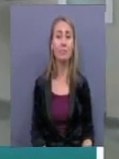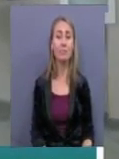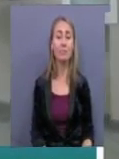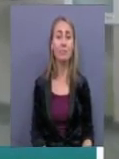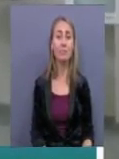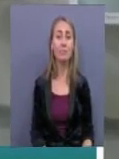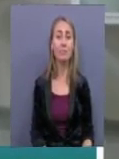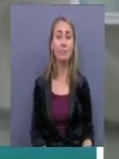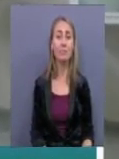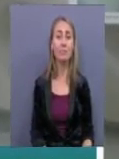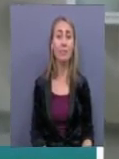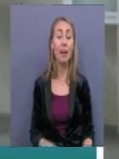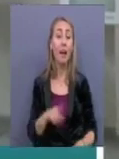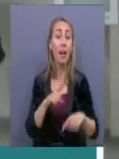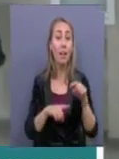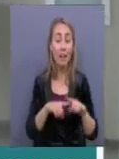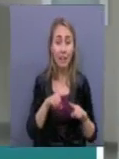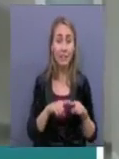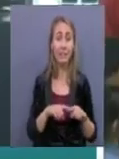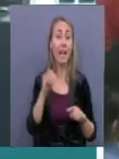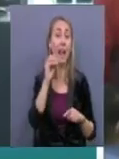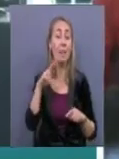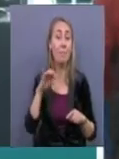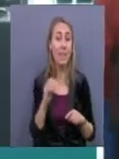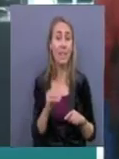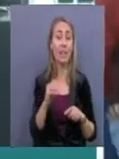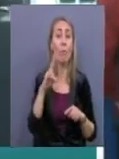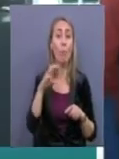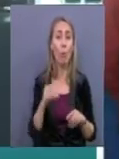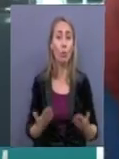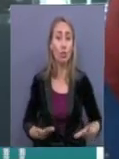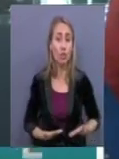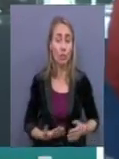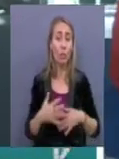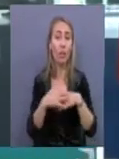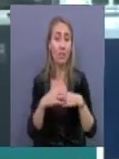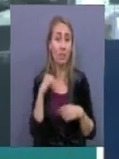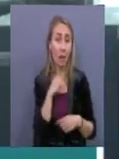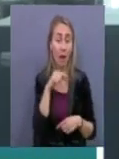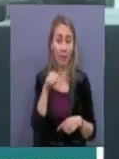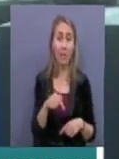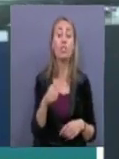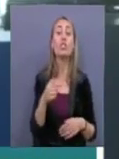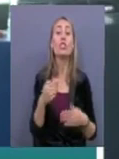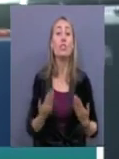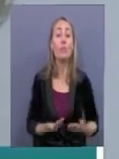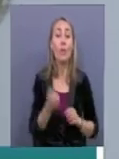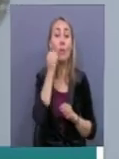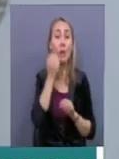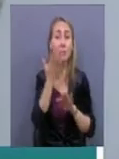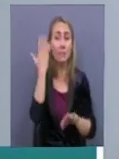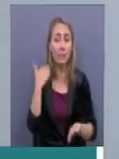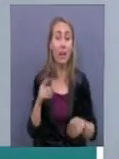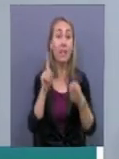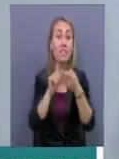ата-анасы Көкшетауда тұрады. Сондықтан осы бағыттағы әуе рейсінің ашылуын ол ұзақ күтті. Өйткені бұған дейін Мәскеуден туған жерге бірден табан